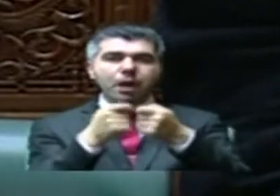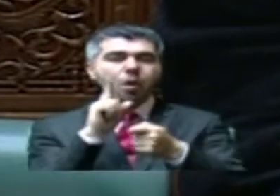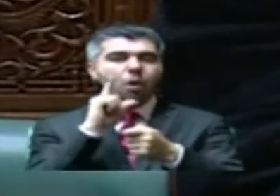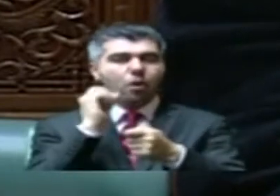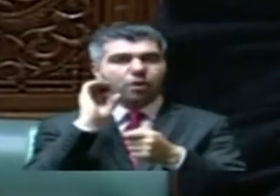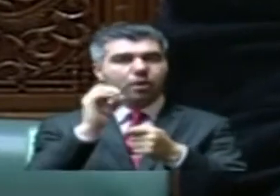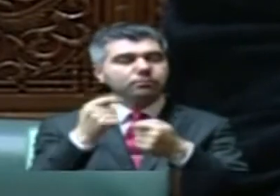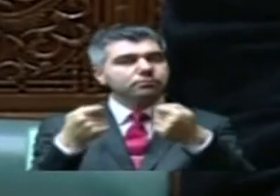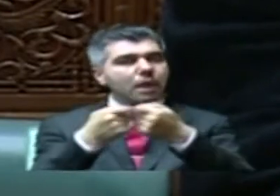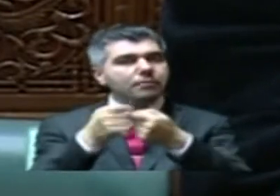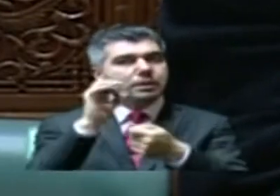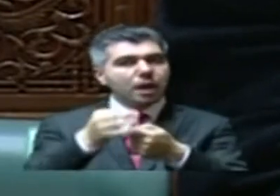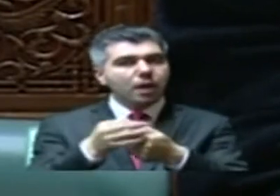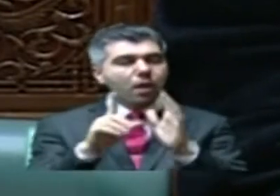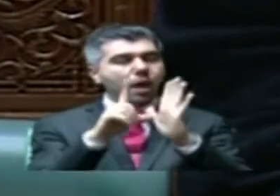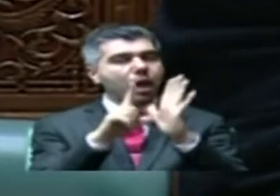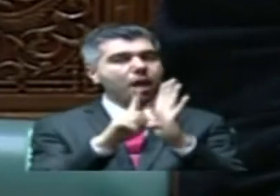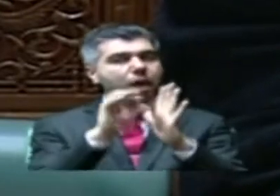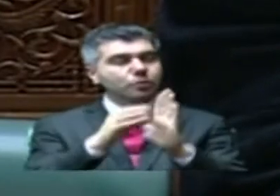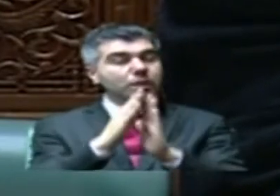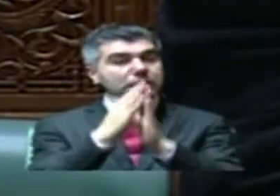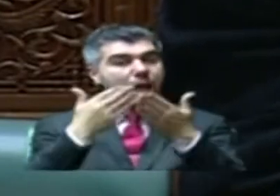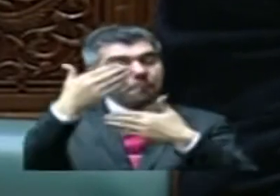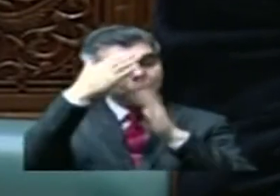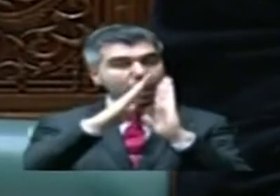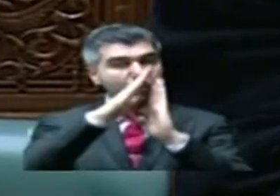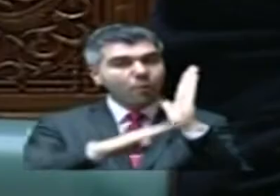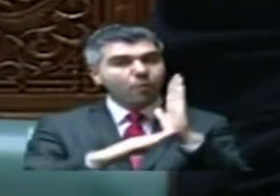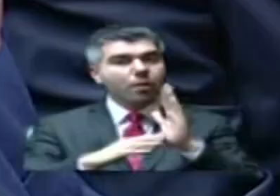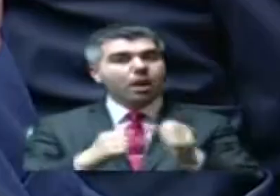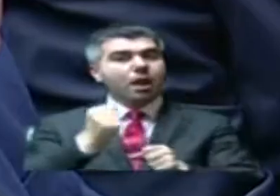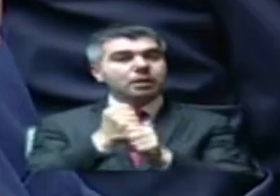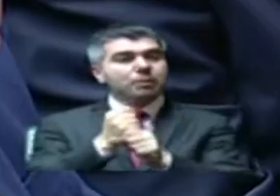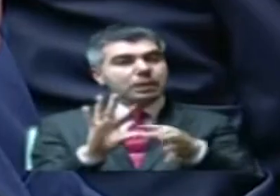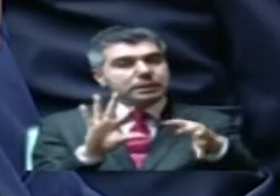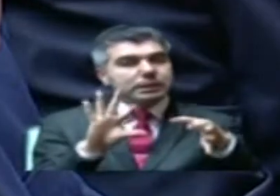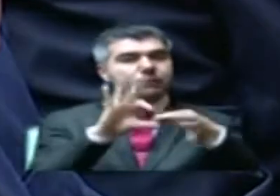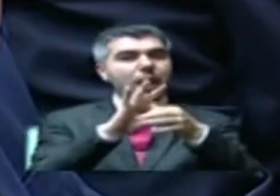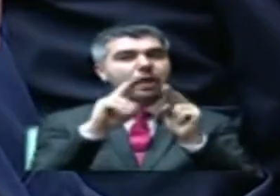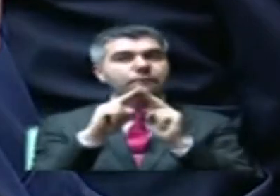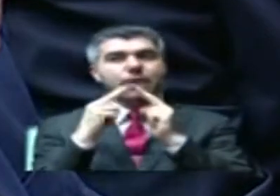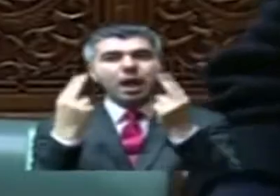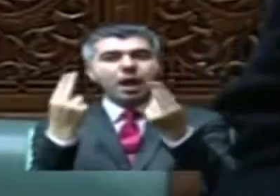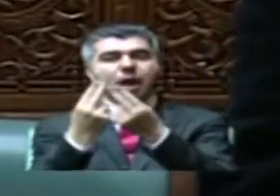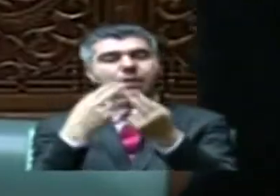ومرضية، التزاما بما نص عليه الدستور، مدونة الشغل، وأيضا الاتفاقيات الدولية. وشكرا.